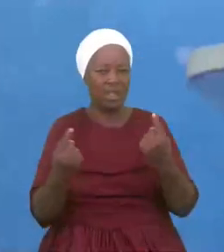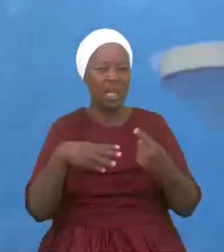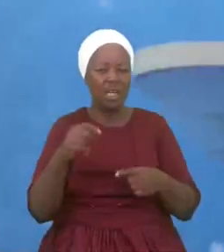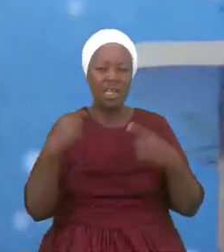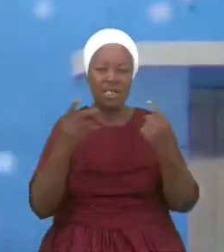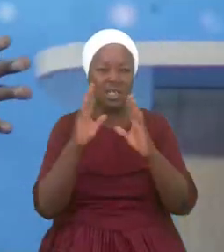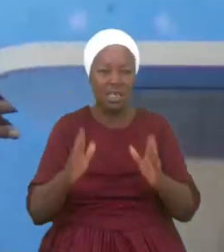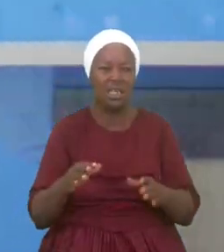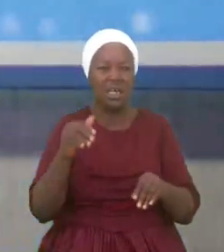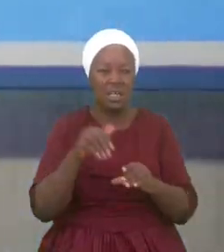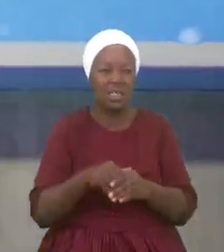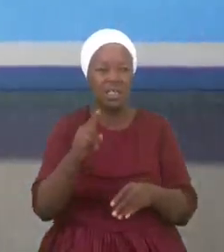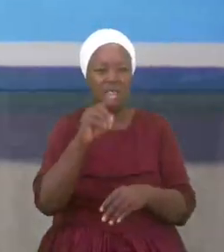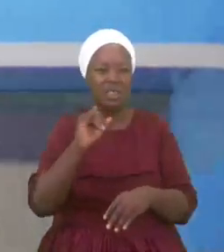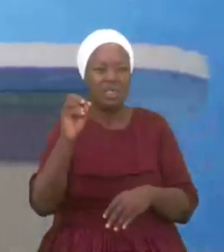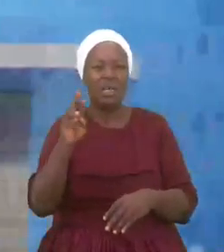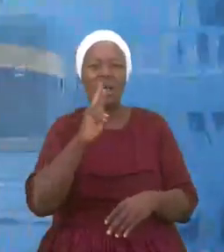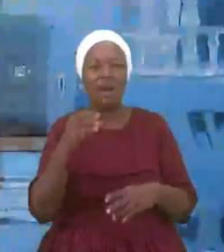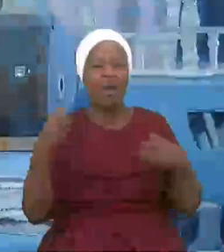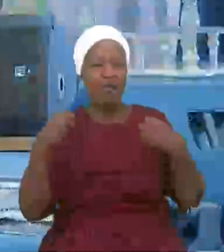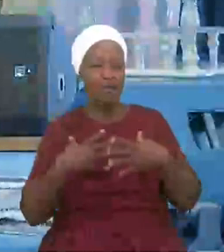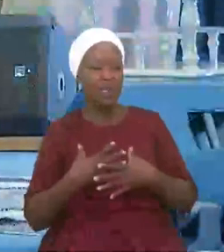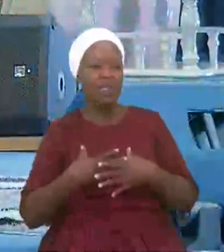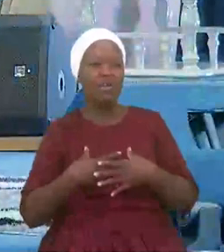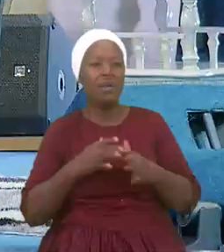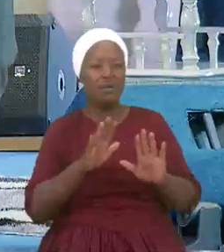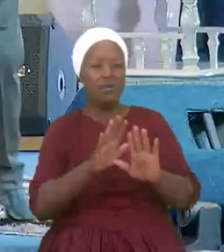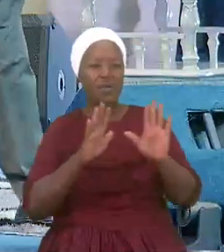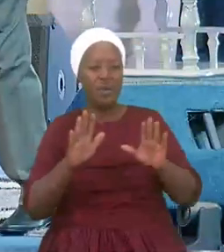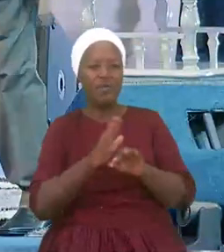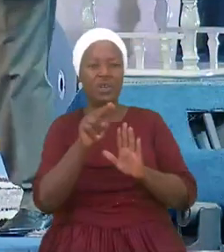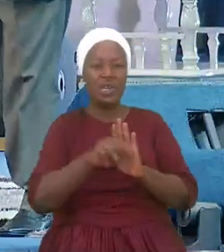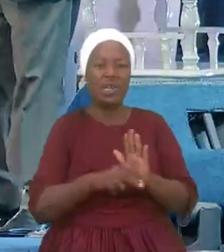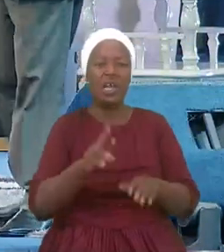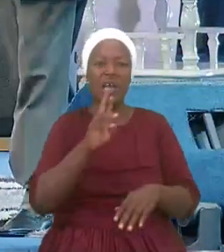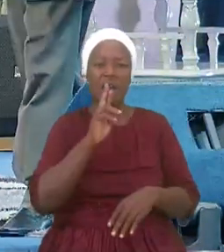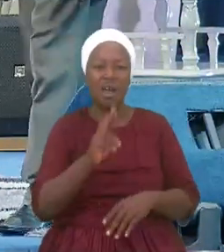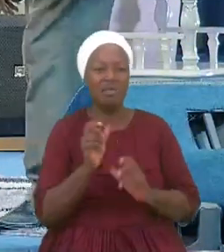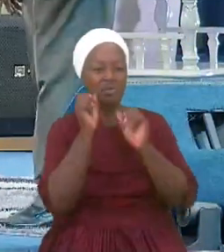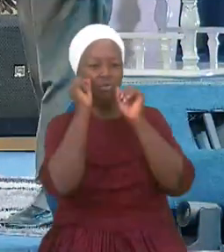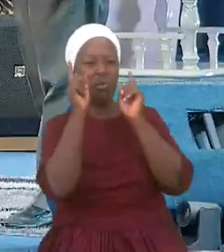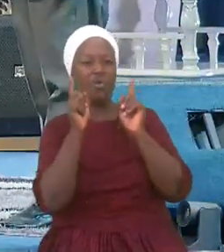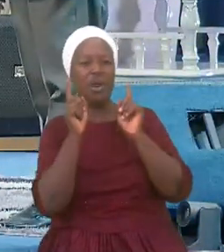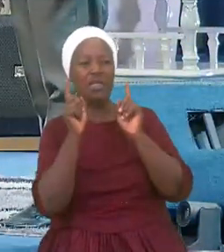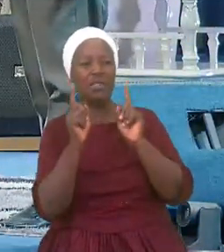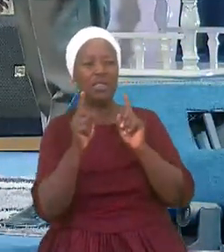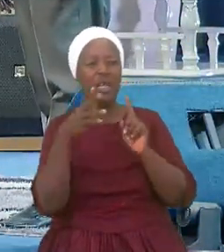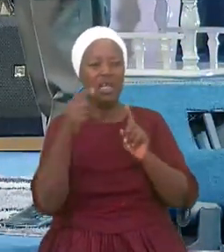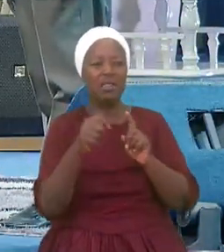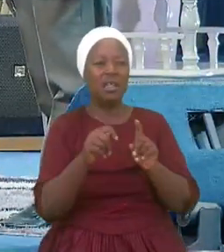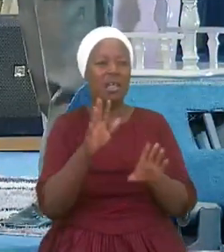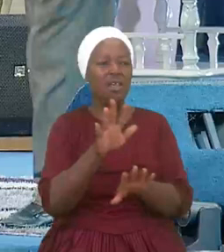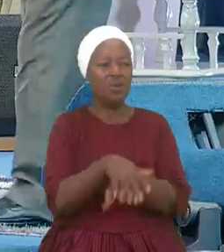et la méchanceté et la transgression les pêcheurs sont effrayés dans Sion